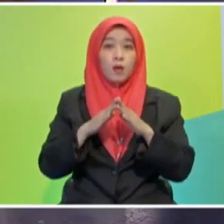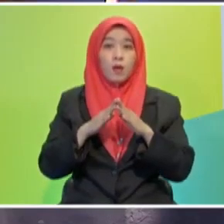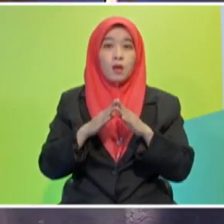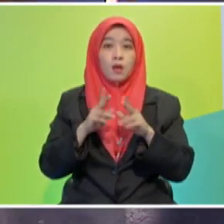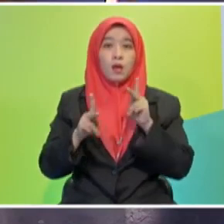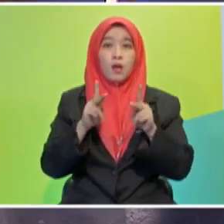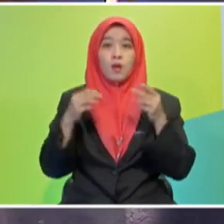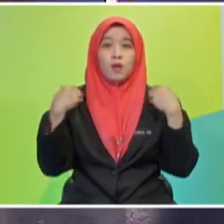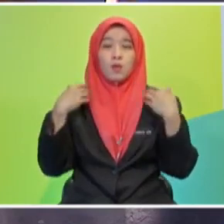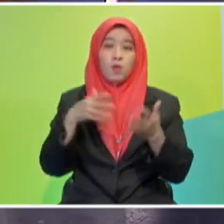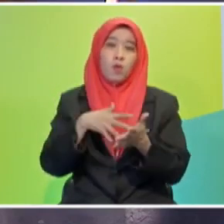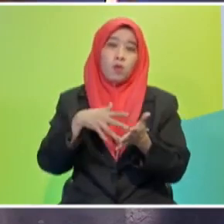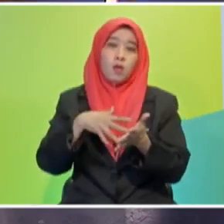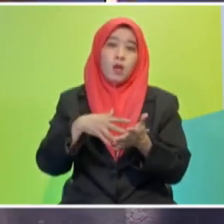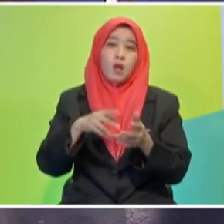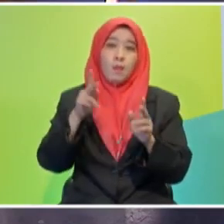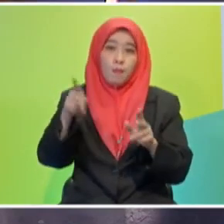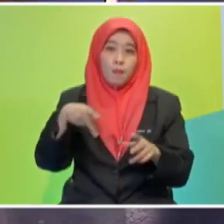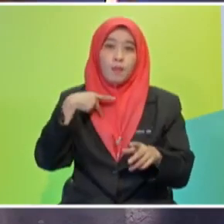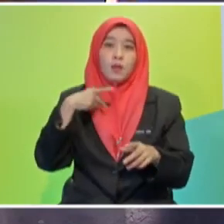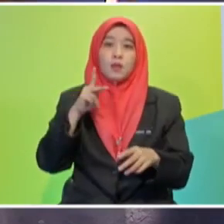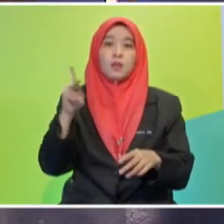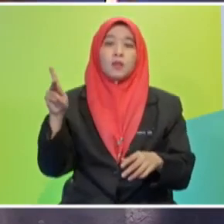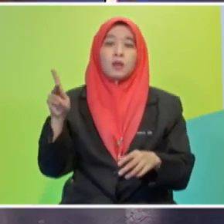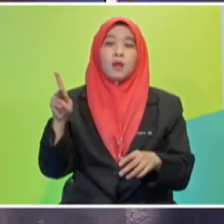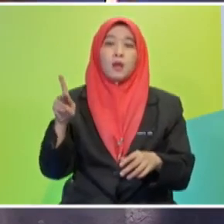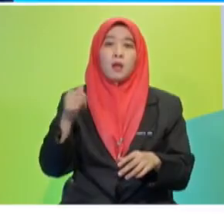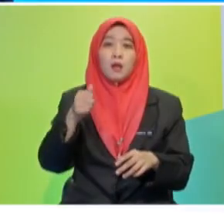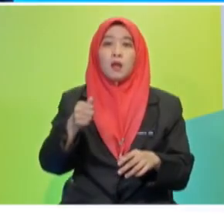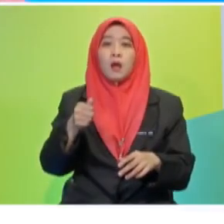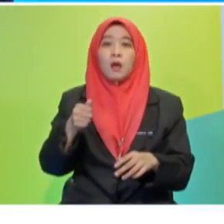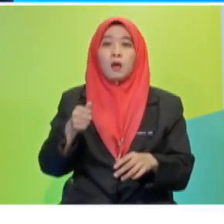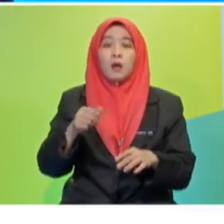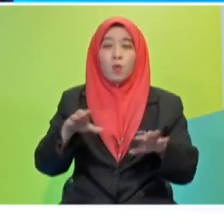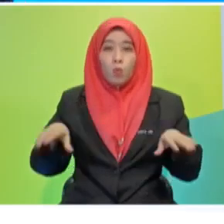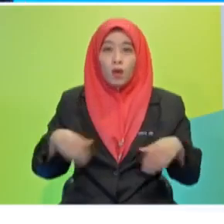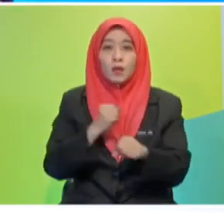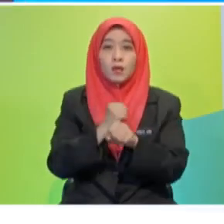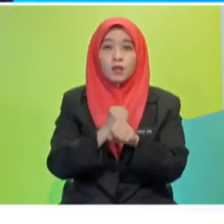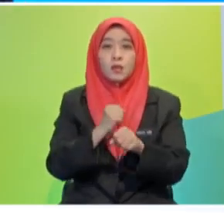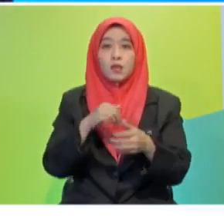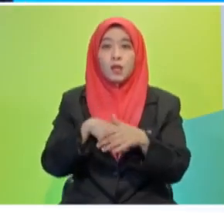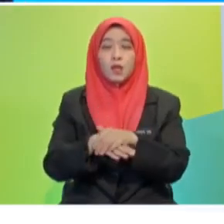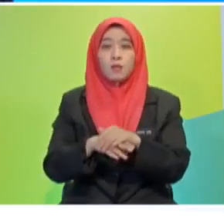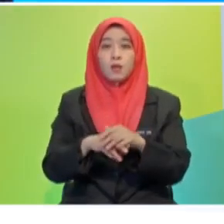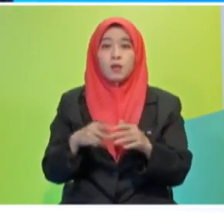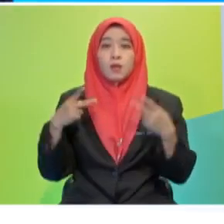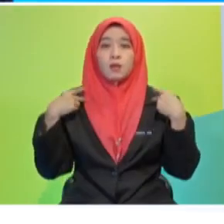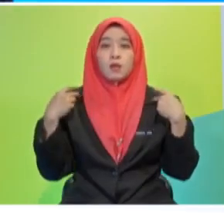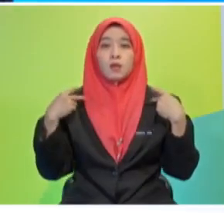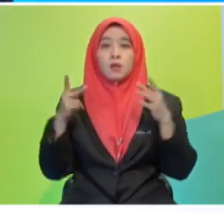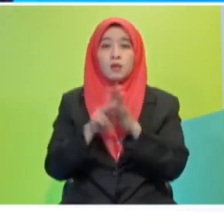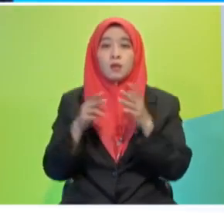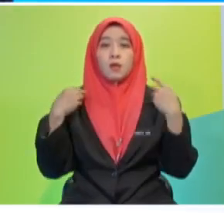dan sebagainya, pastikan anda buat kerja ni biarlah dalam keadaan selamat. Betul cikgu? Ya, betul. Dan inilah orang